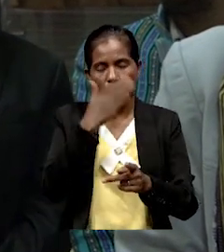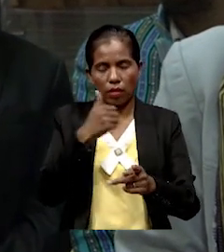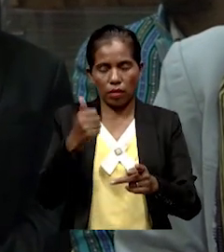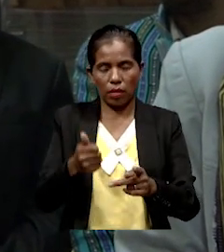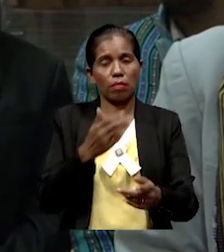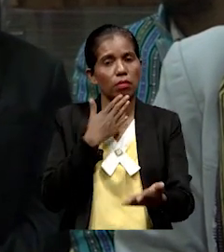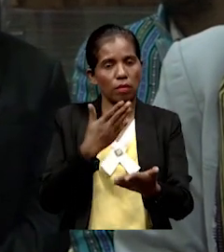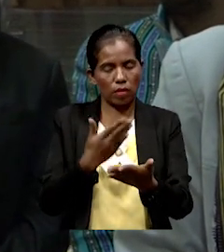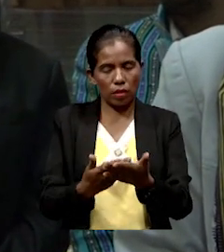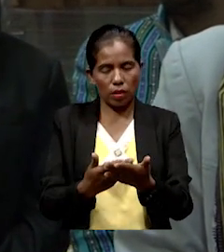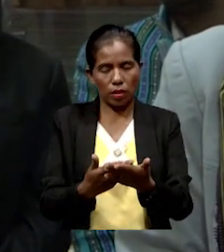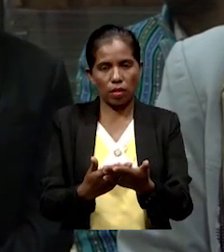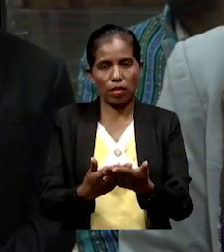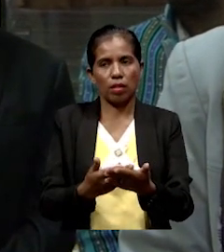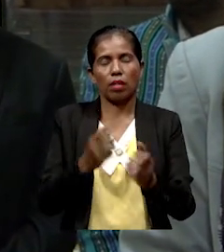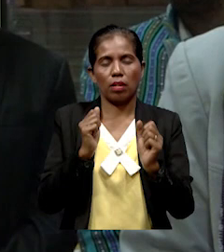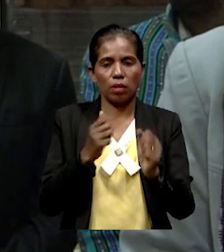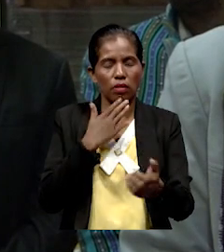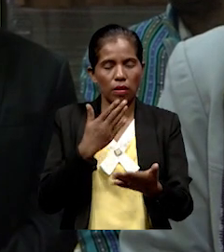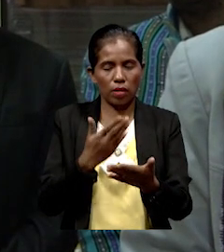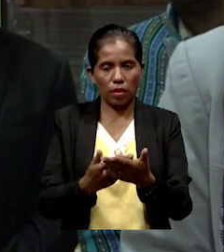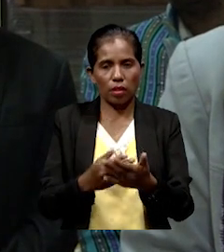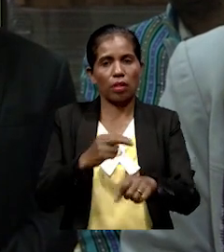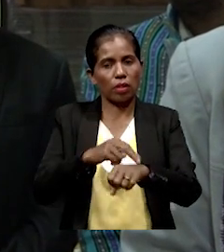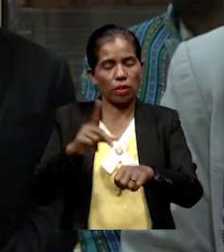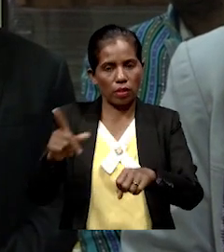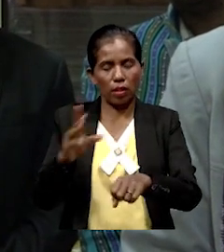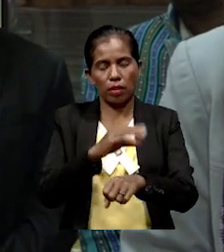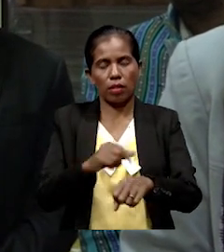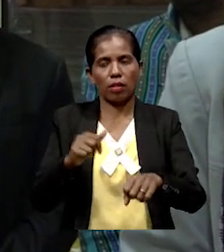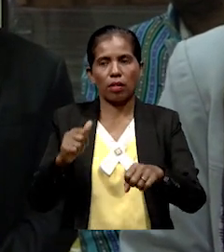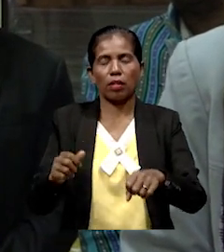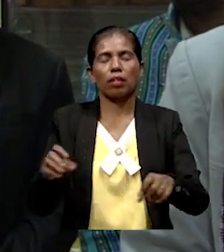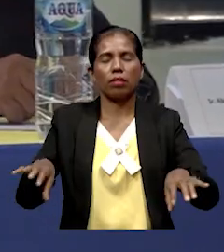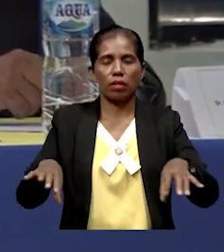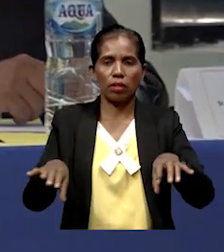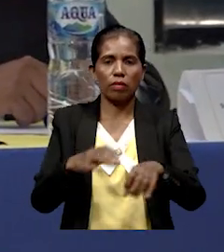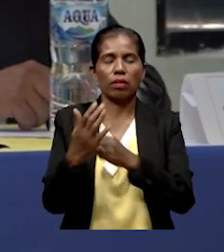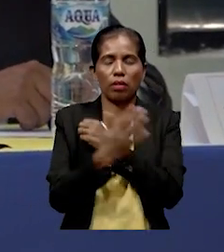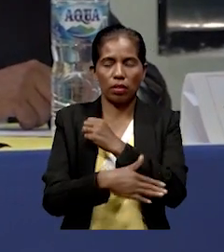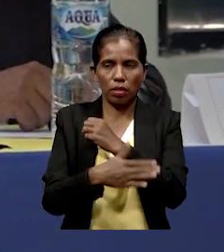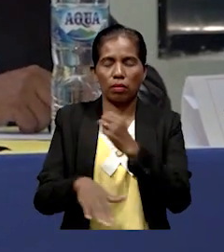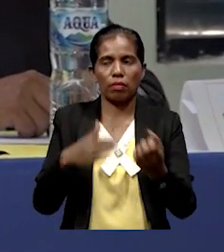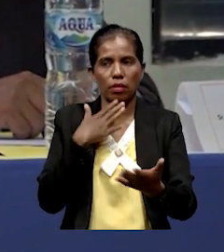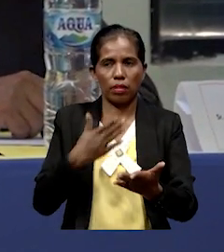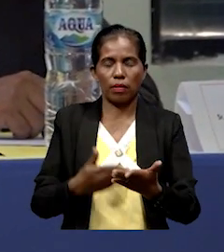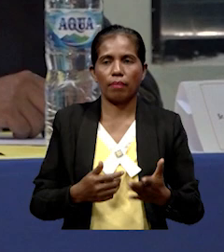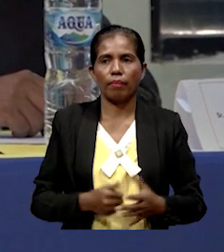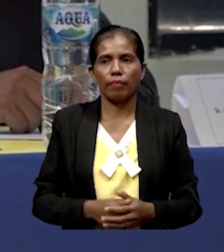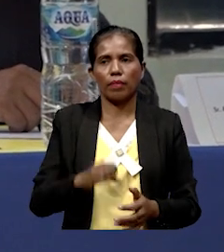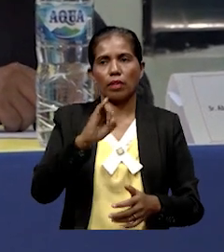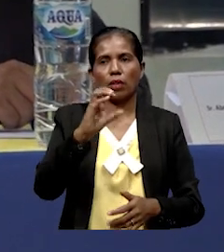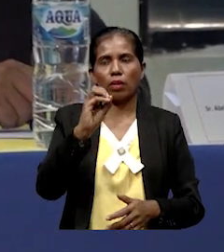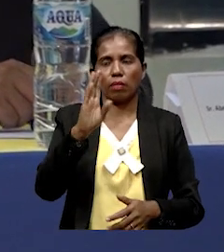bermanfaat secara lokal maupun nasional negara yang bersangkutan dengan TNI Ayyubi